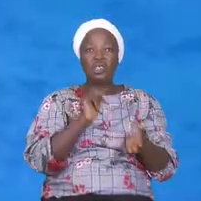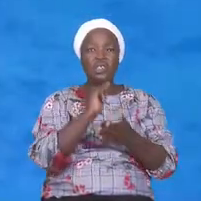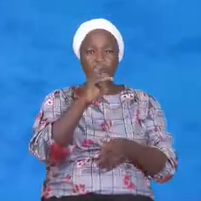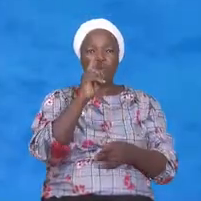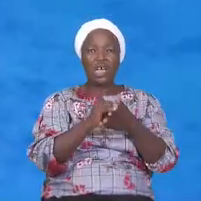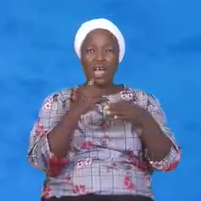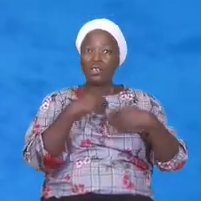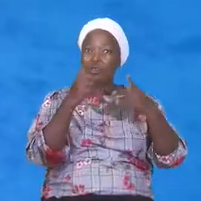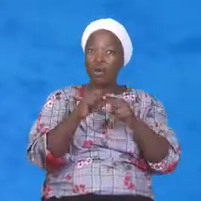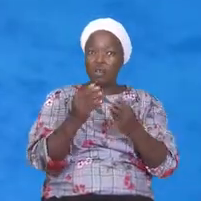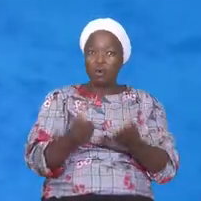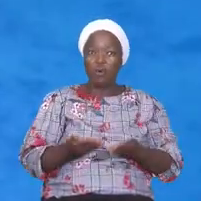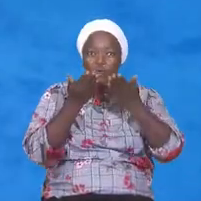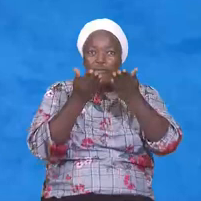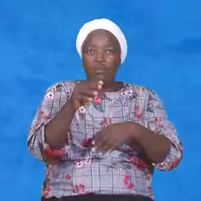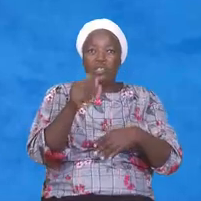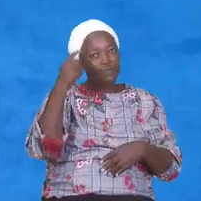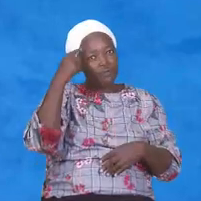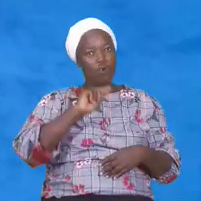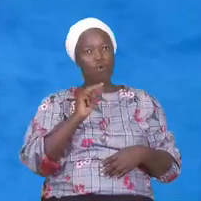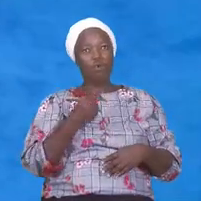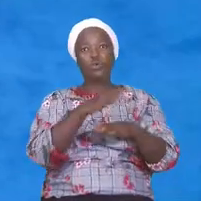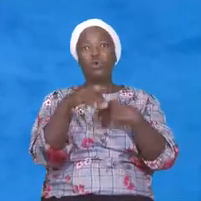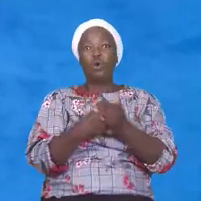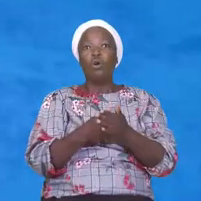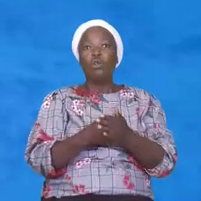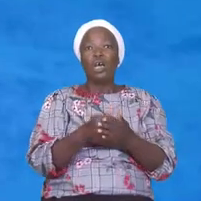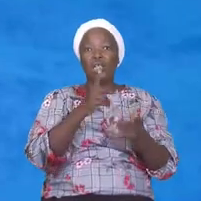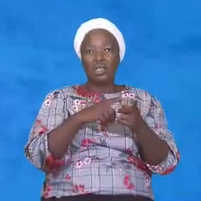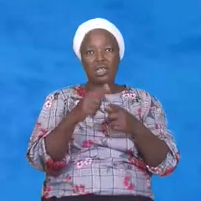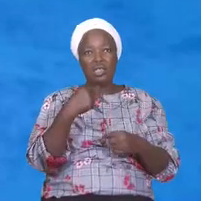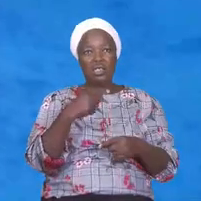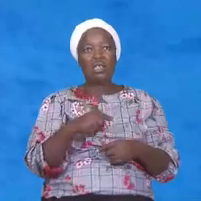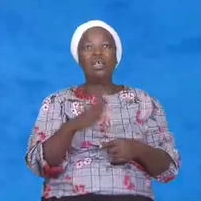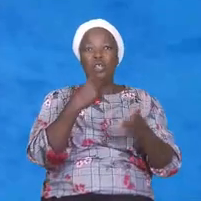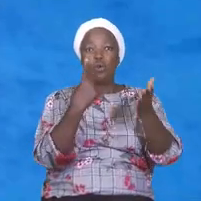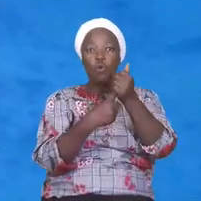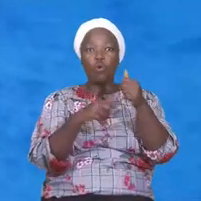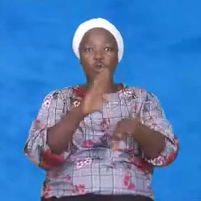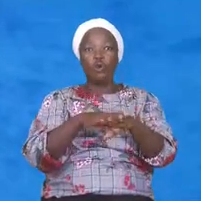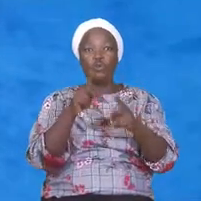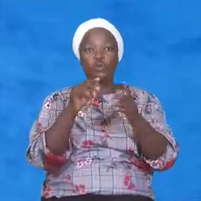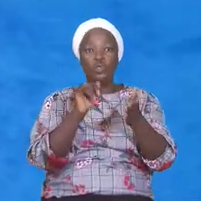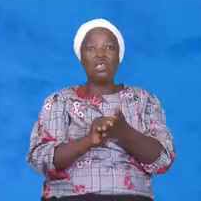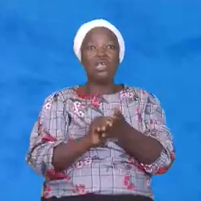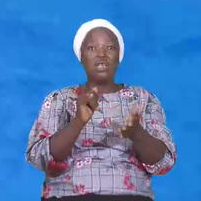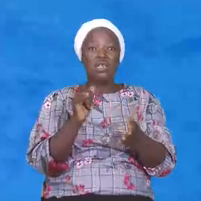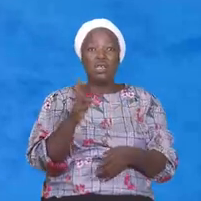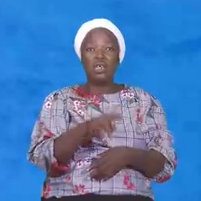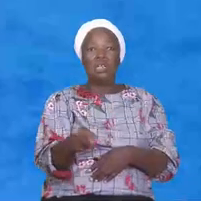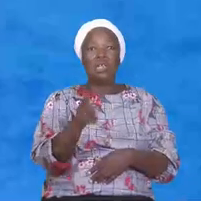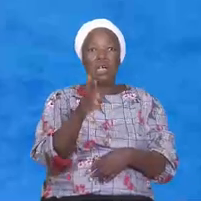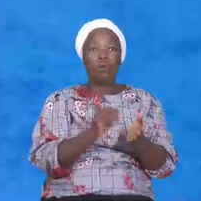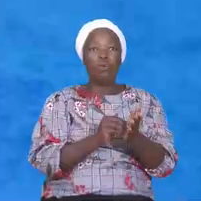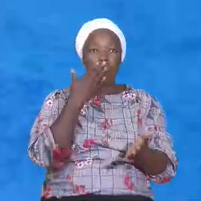La personne à qui il se réfère, c'est celui-là qui est venu et qui s'est offert lui-même pour nous tous. Ainsi